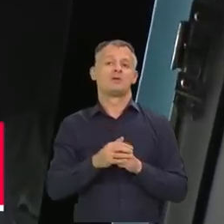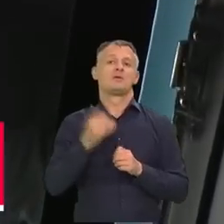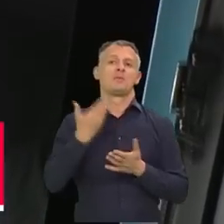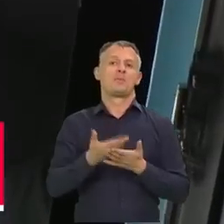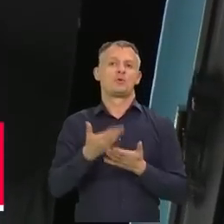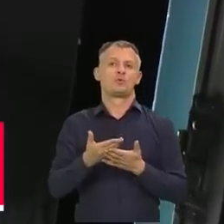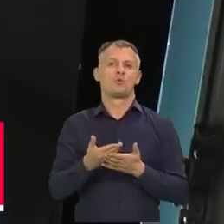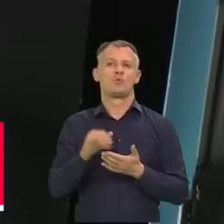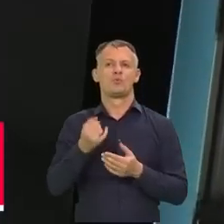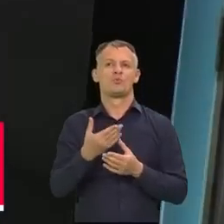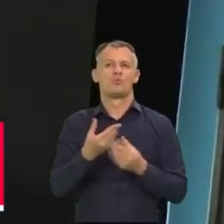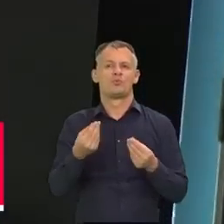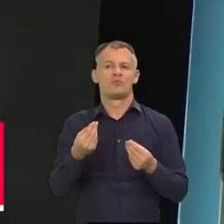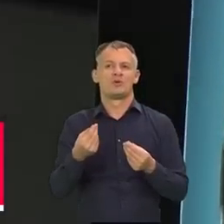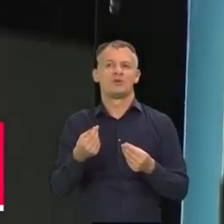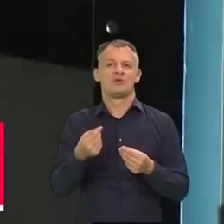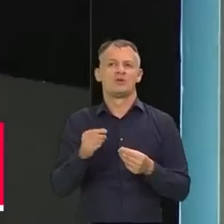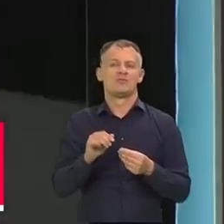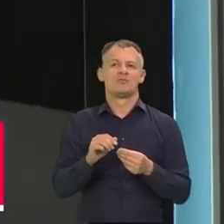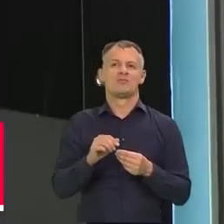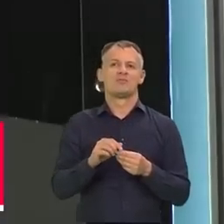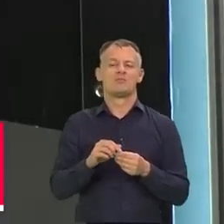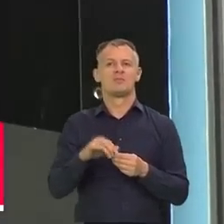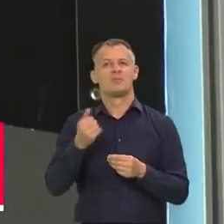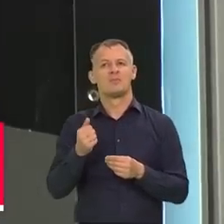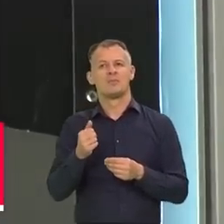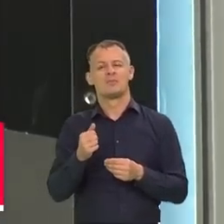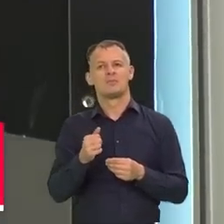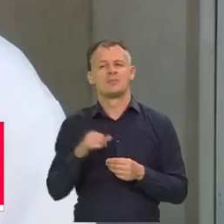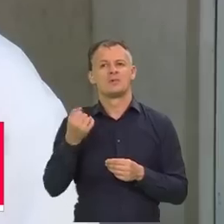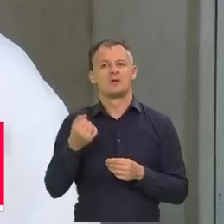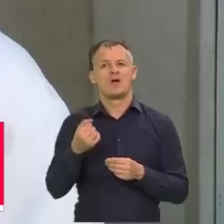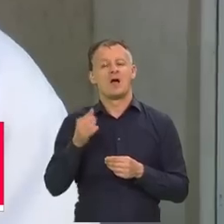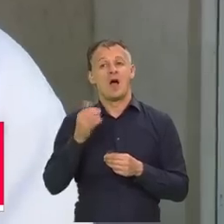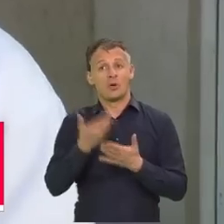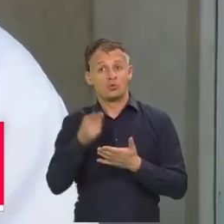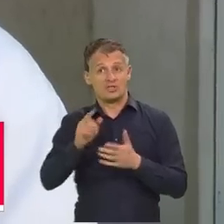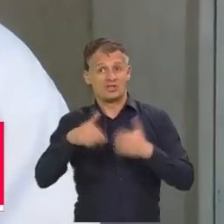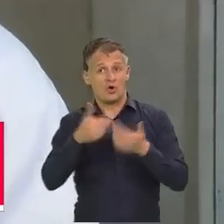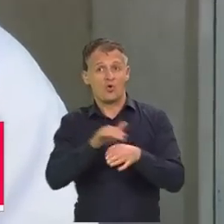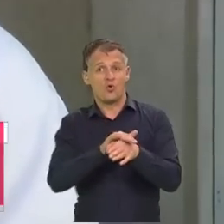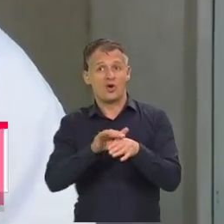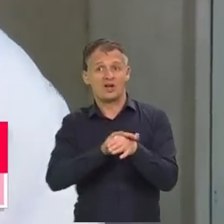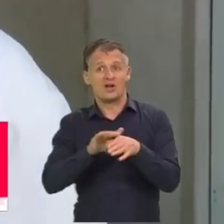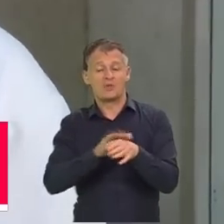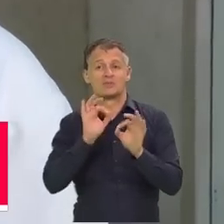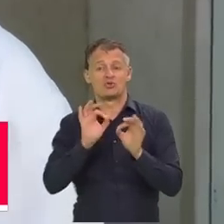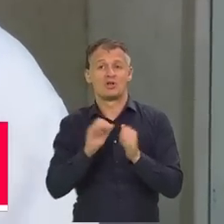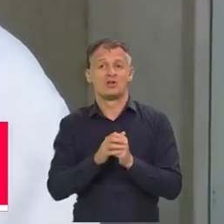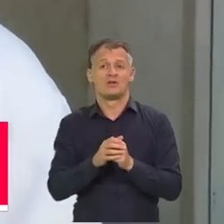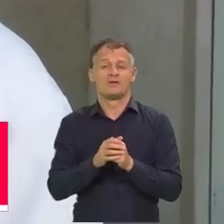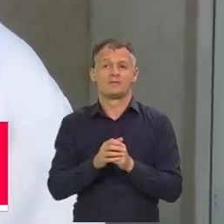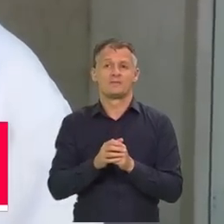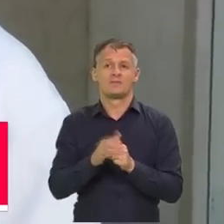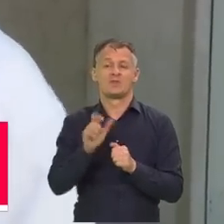și foarte multe bătături în palmă și atunci eu, da, într-adevăr, am o cremă care noi le dăm pe mâini ca să nu,